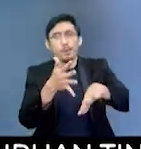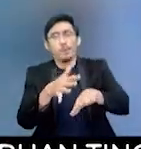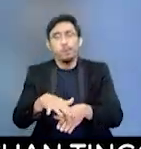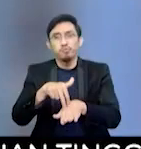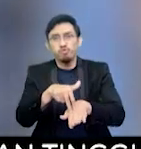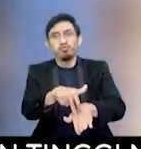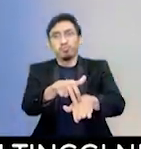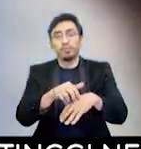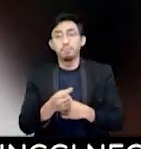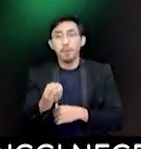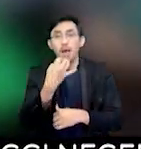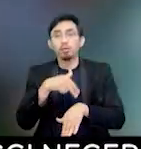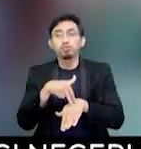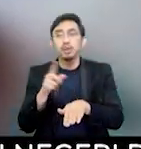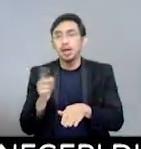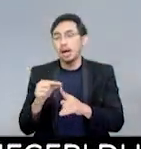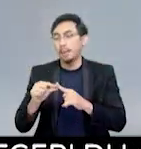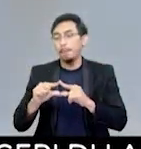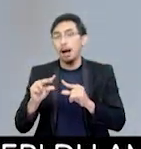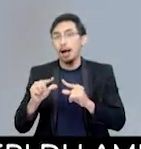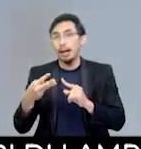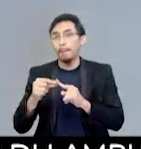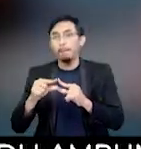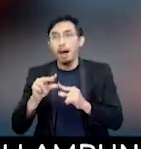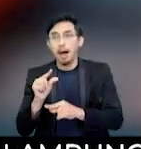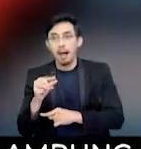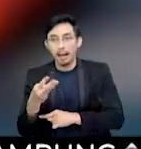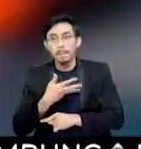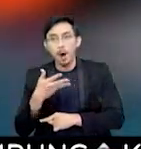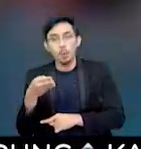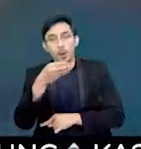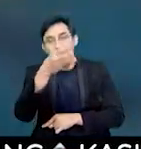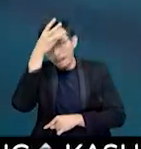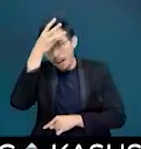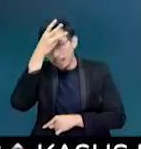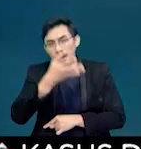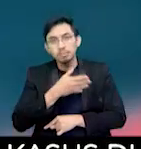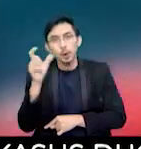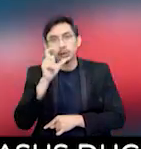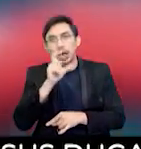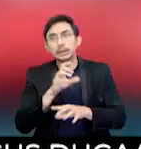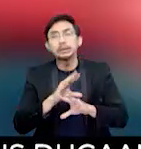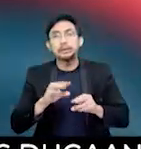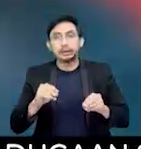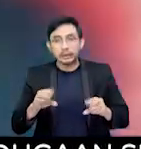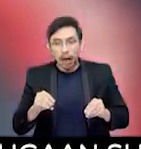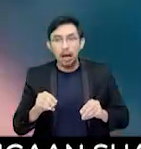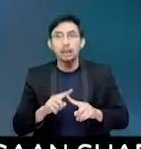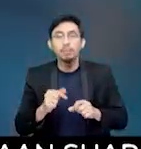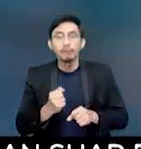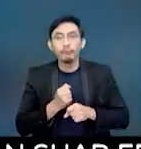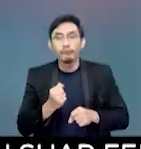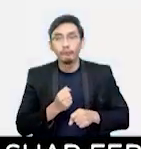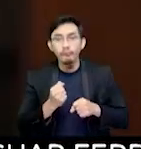sampan dari kota Parepare menuju Kalimantan untuk mencari pekerjaan. Namun dalam perjalanan, ombak tinggi menghempaskan sampan yang ia naiki ke tengah